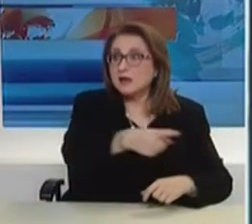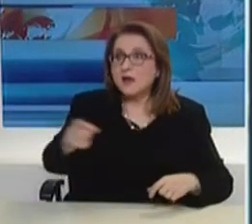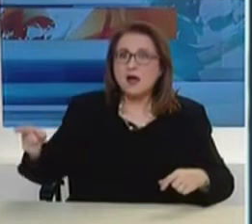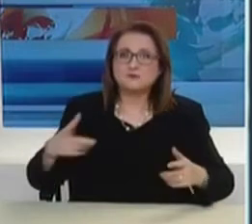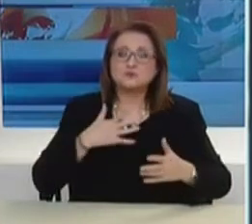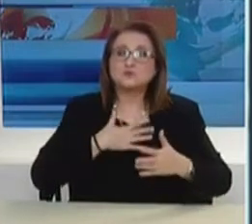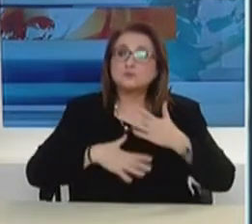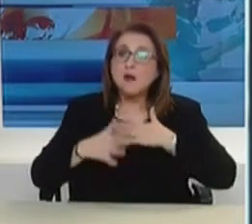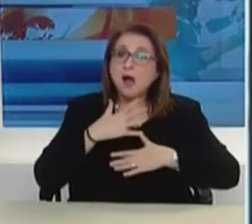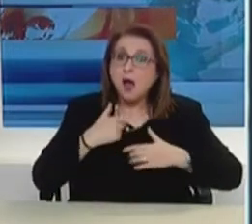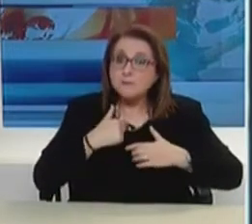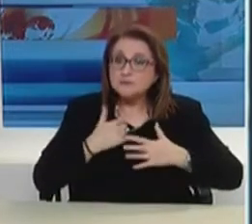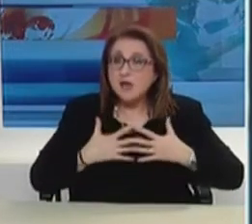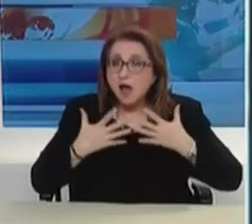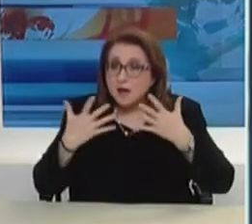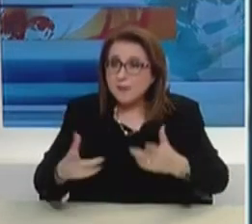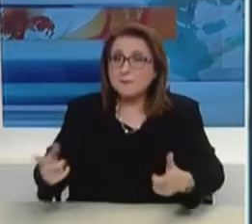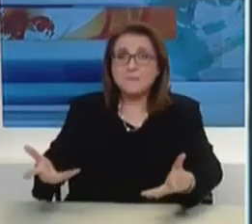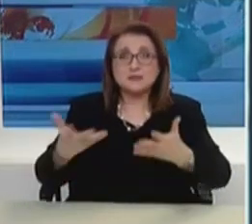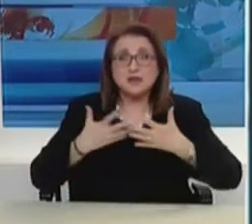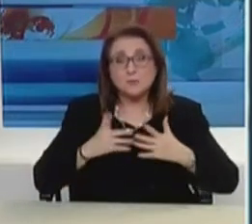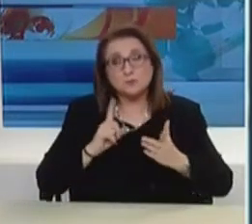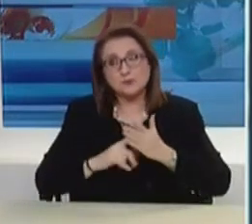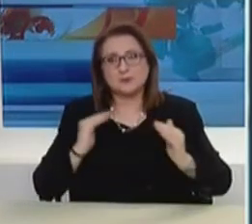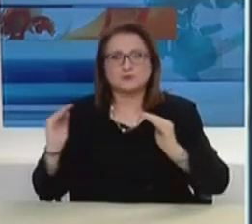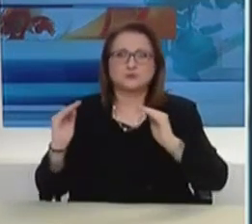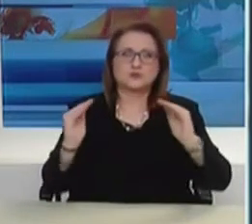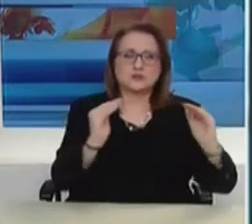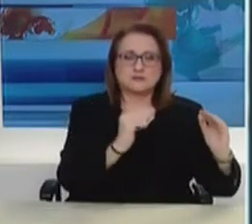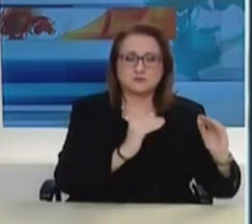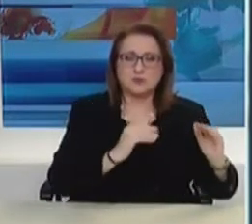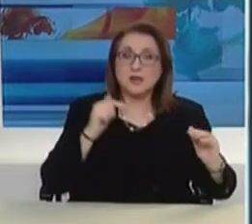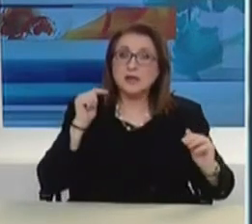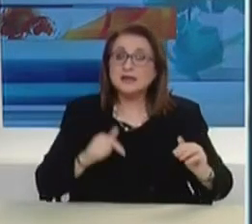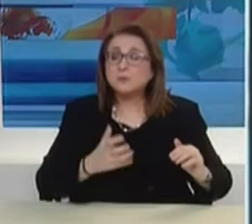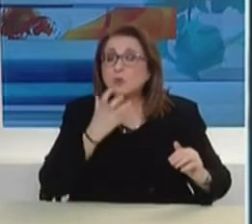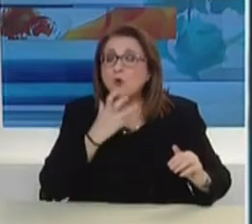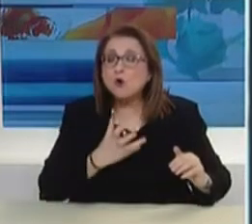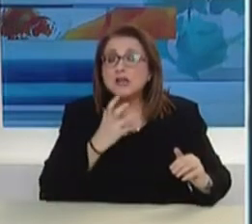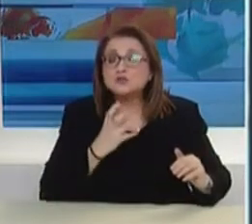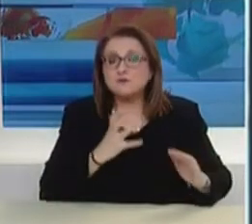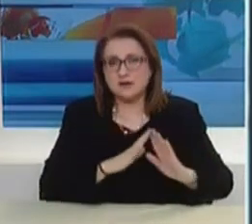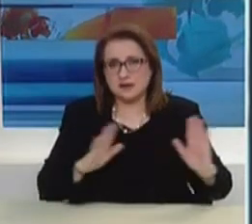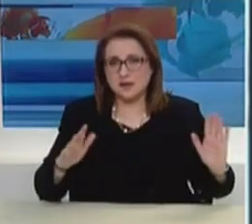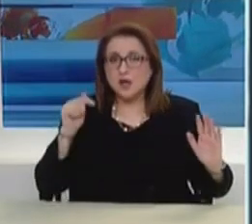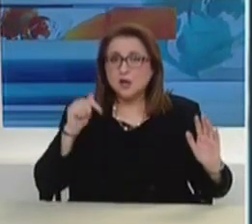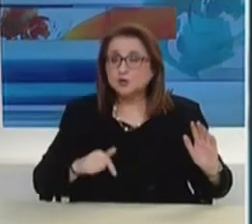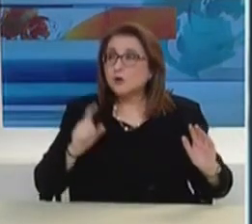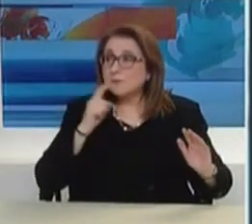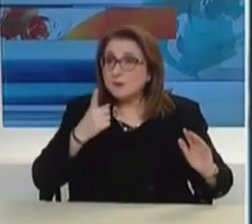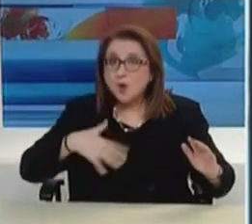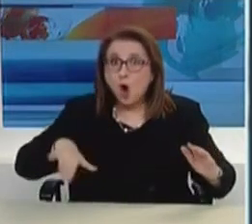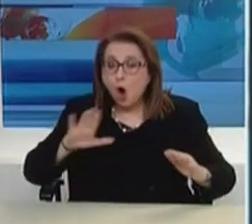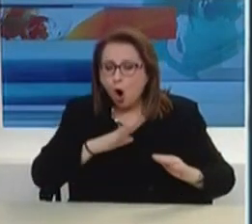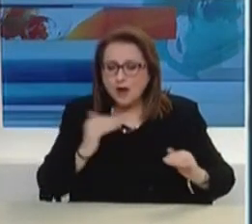μας αγαπούν. Η κατάσταση είναι κρίσιμη. Η ανάγκη για απόλυτη εγρήγορση από όλους μας είναι μονόδρομος. Η επιμονή στο